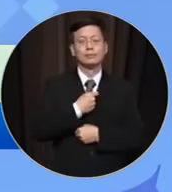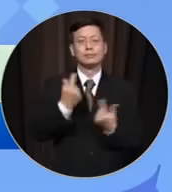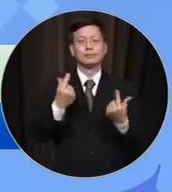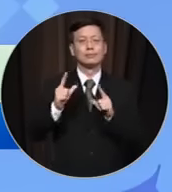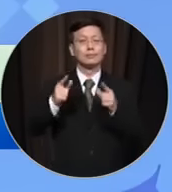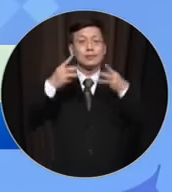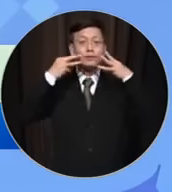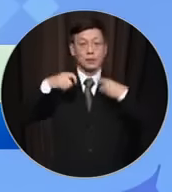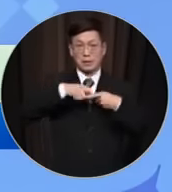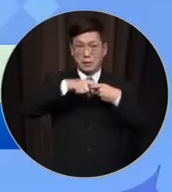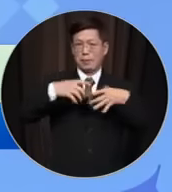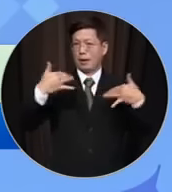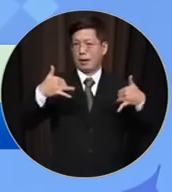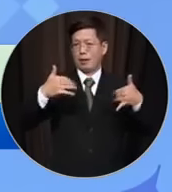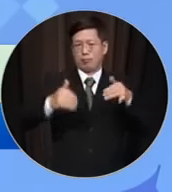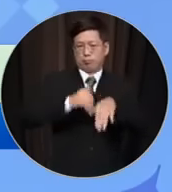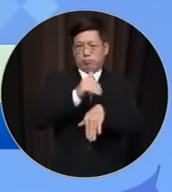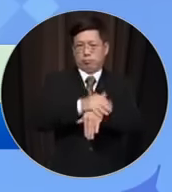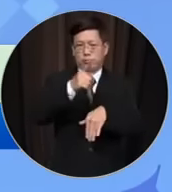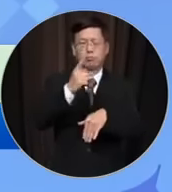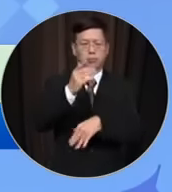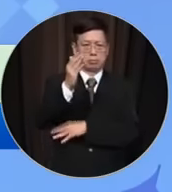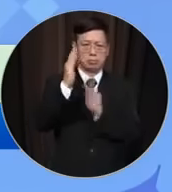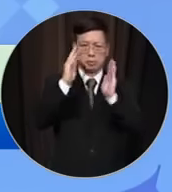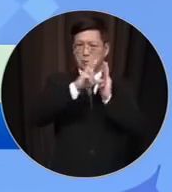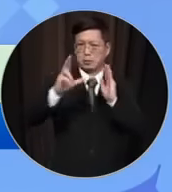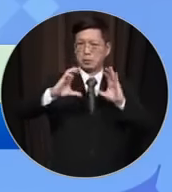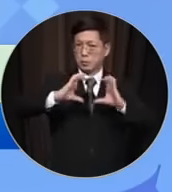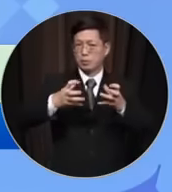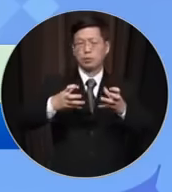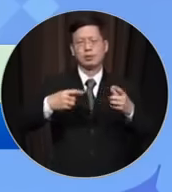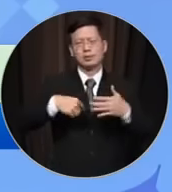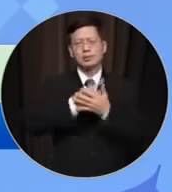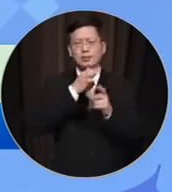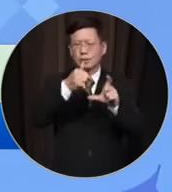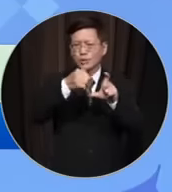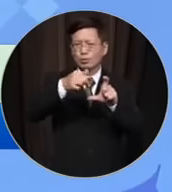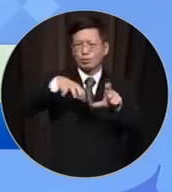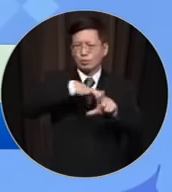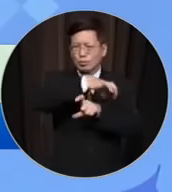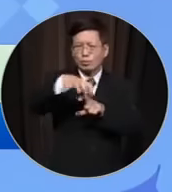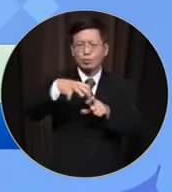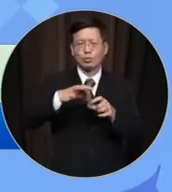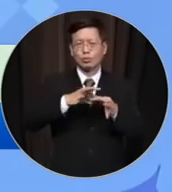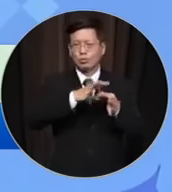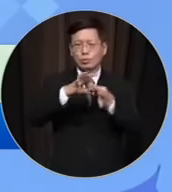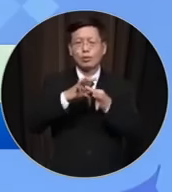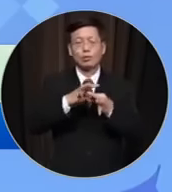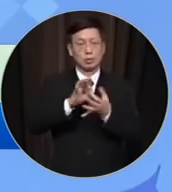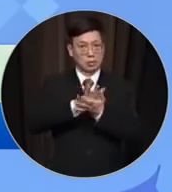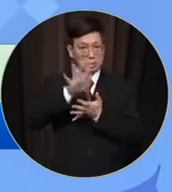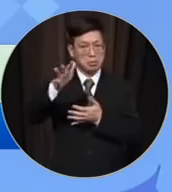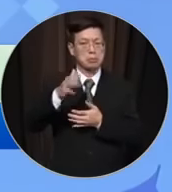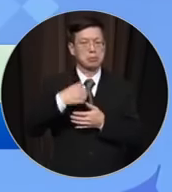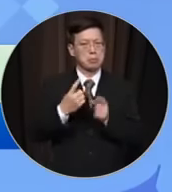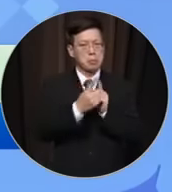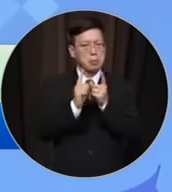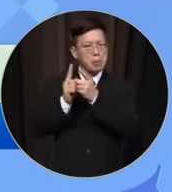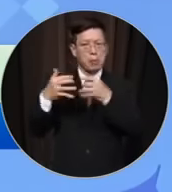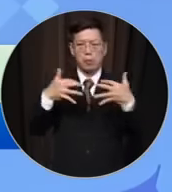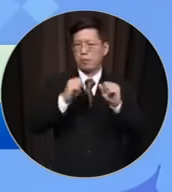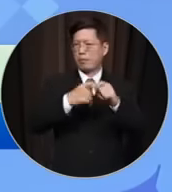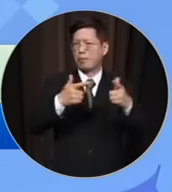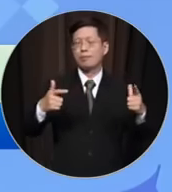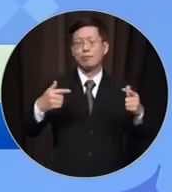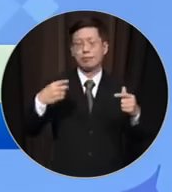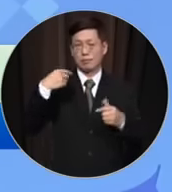非联邦尚未正式形成一个国家，目前仍是一个区域性的组织，未来也可能遭有不同的遭遇，尤其